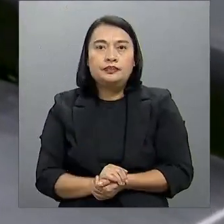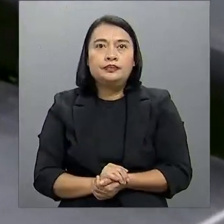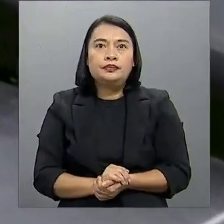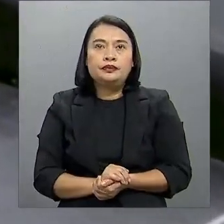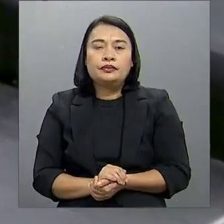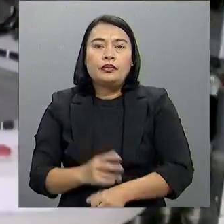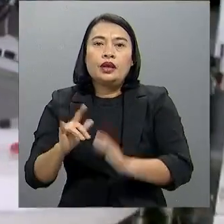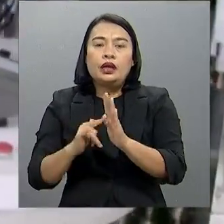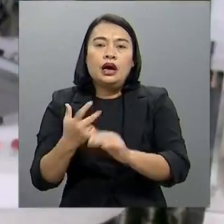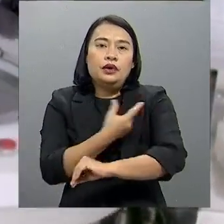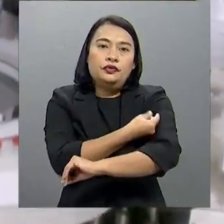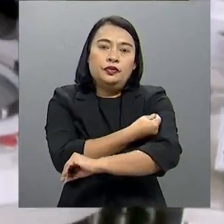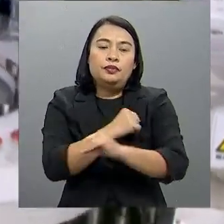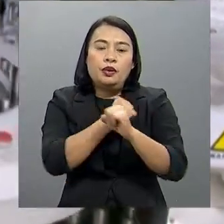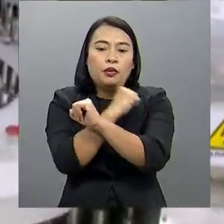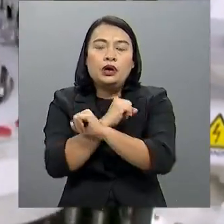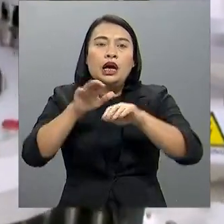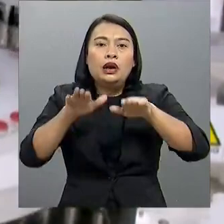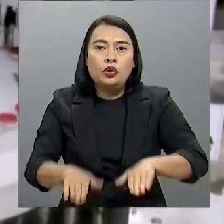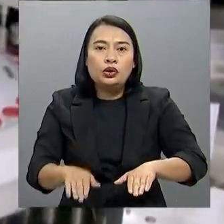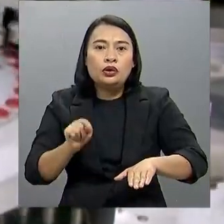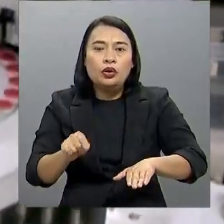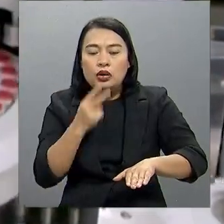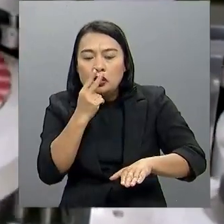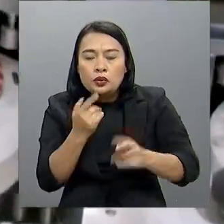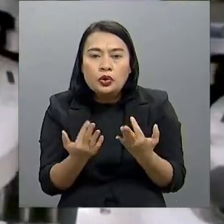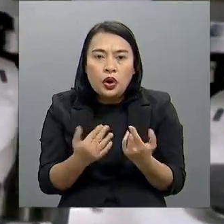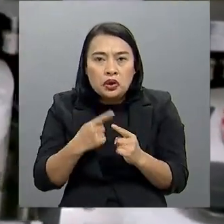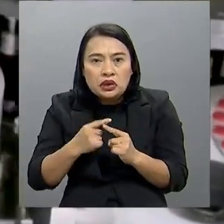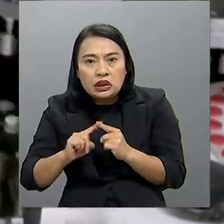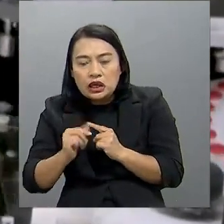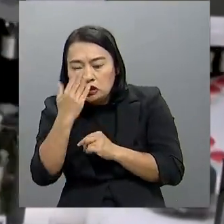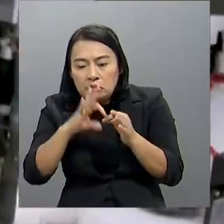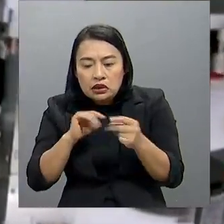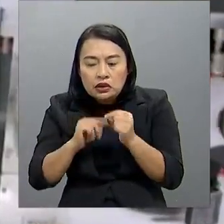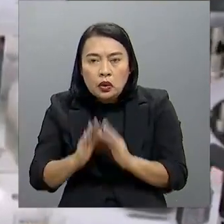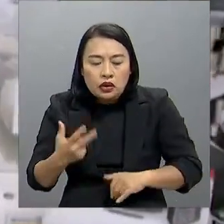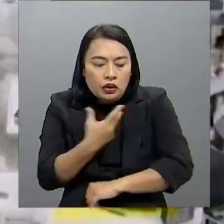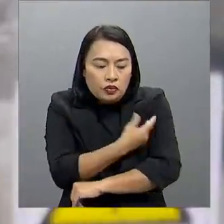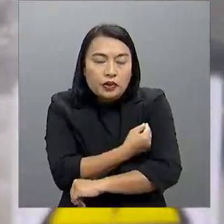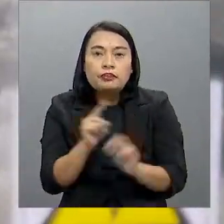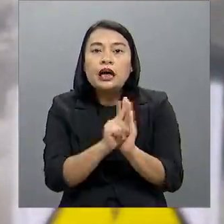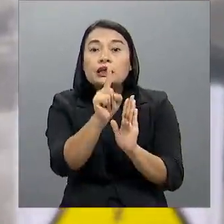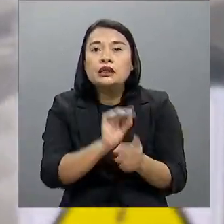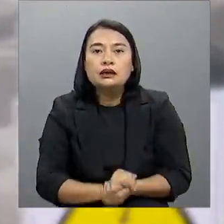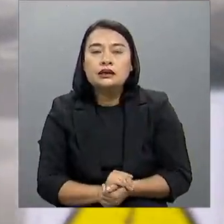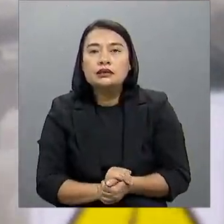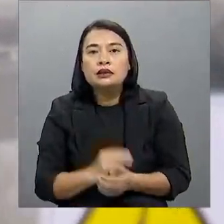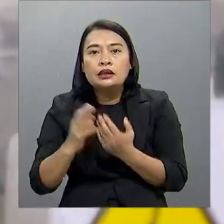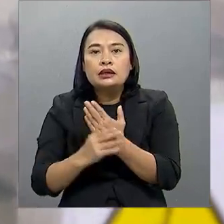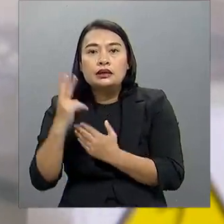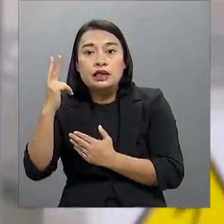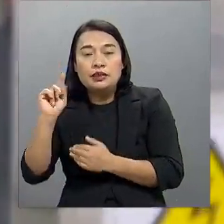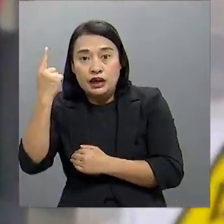ของโรคและขวาจะเห็นผลยังอีกหลายเดือนเพราะว่าแต่ละคนจะต้องให้ 2ครั้งห่างกัน 3สัปดาห์ถึง 3เดือน